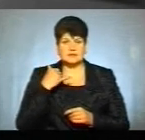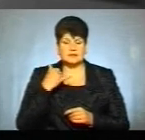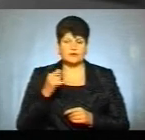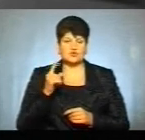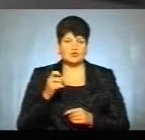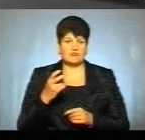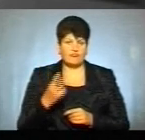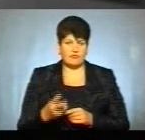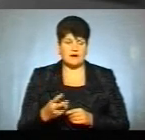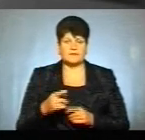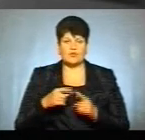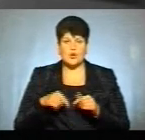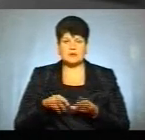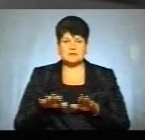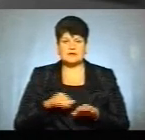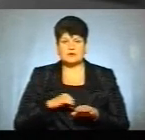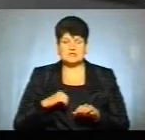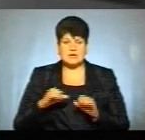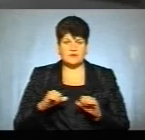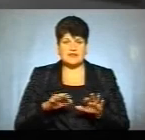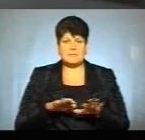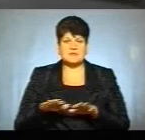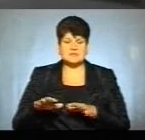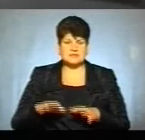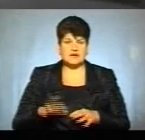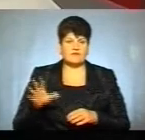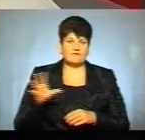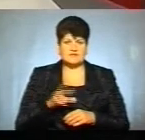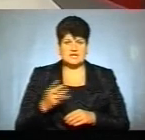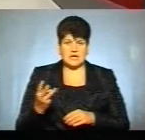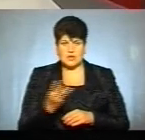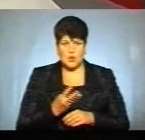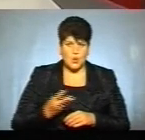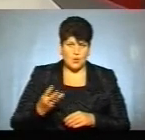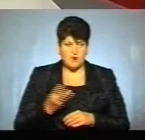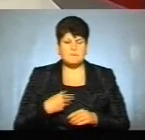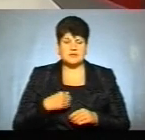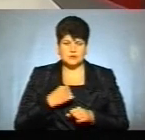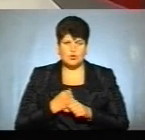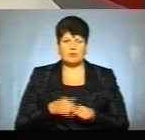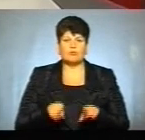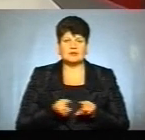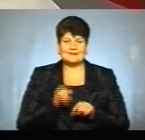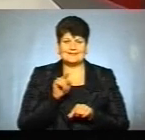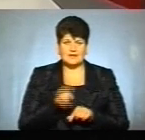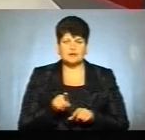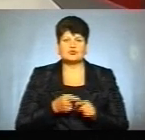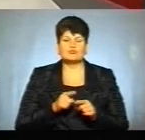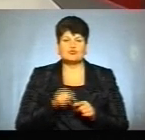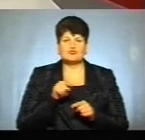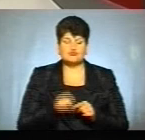І звертатися в органи місцевого самоврядування на місцях. Всі втрьох ми зробимо так, щоб цього